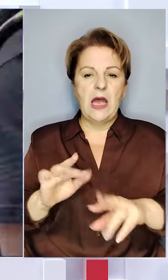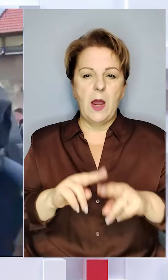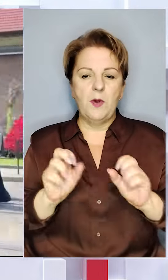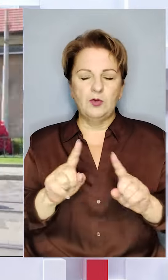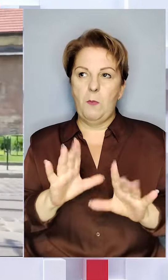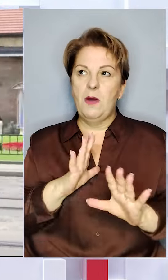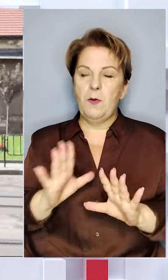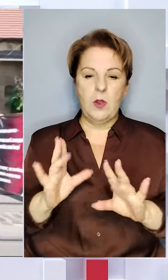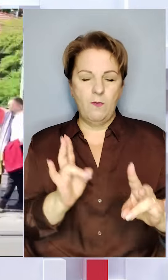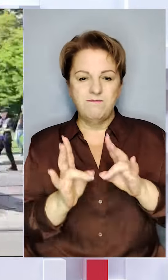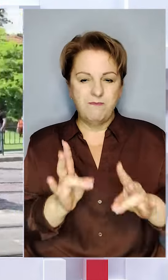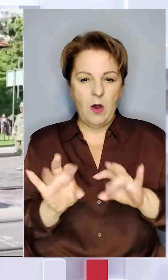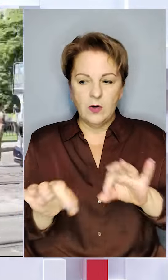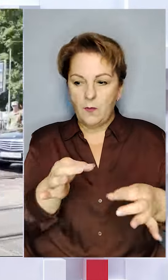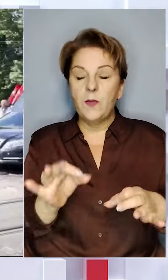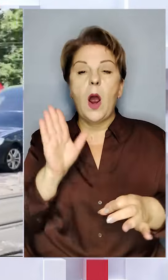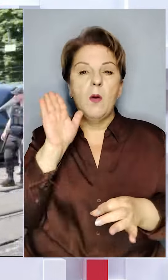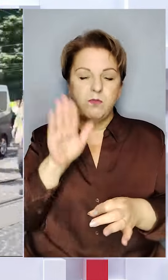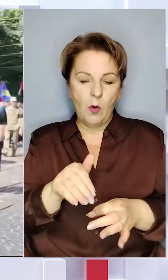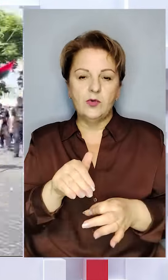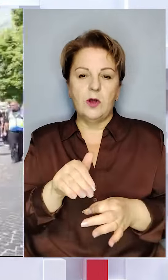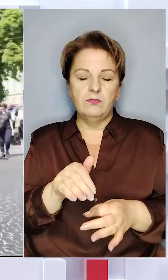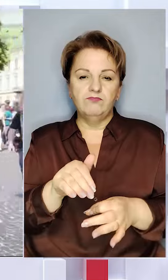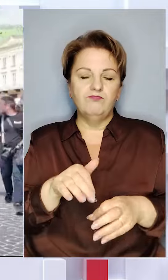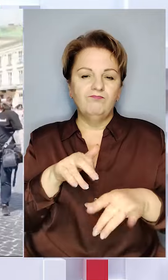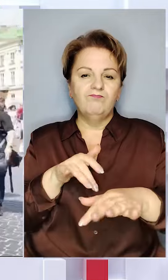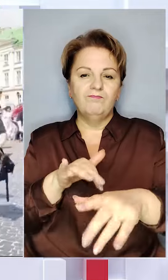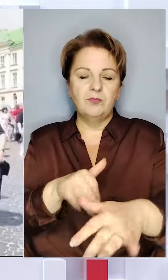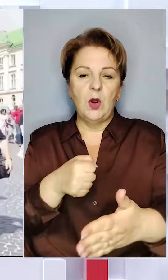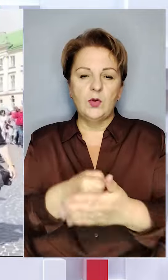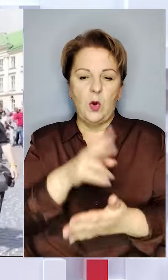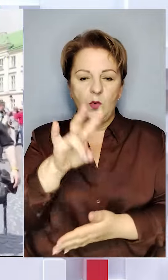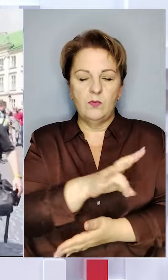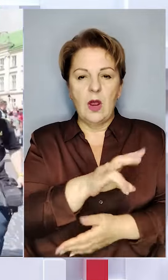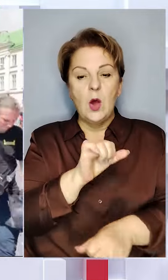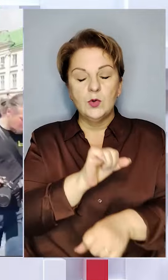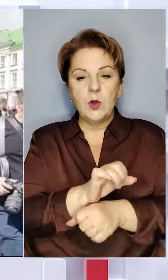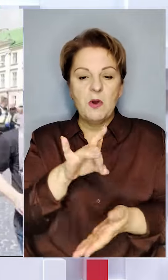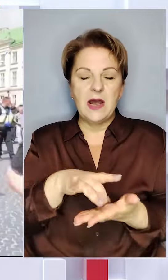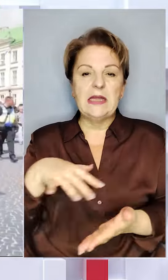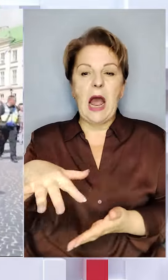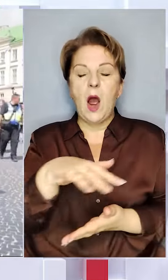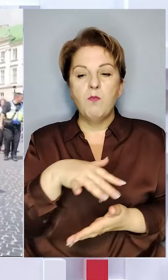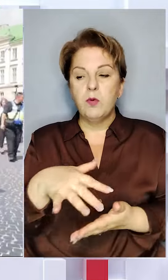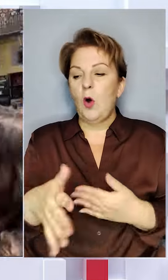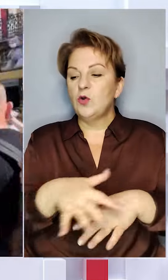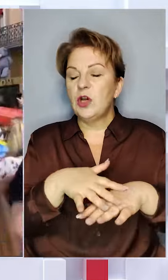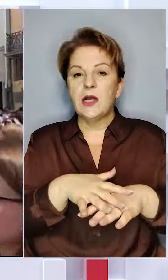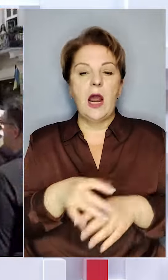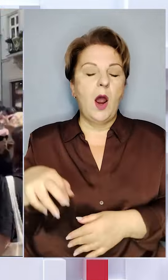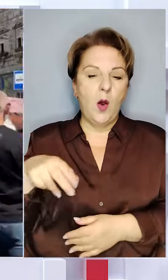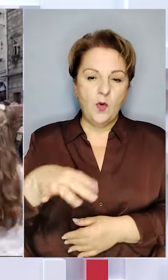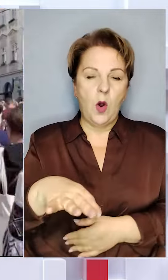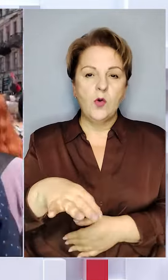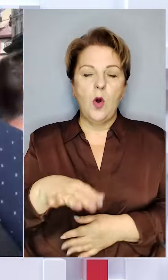можливих провокацій. Після храму похоронна процесія вирушила на Личаківський цвинтар. Дорогою зупинялися в центрі. На площі Ринок виходив